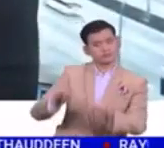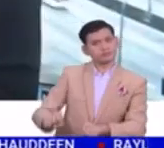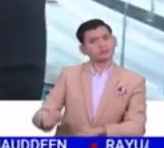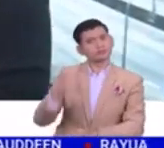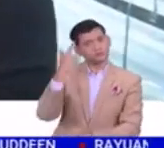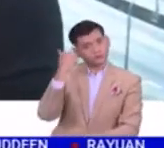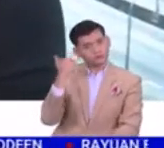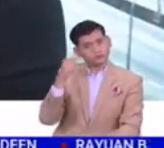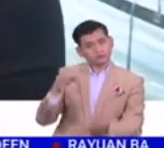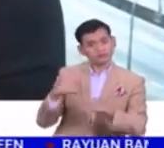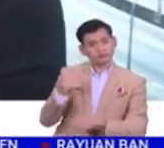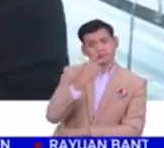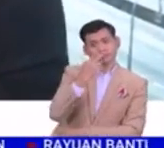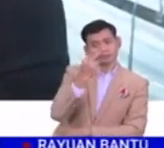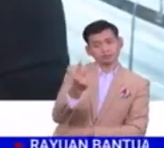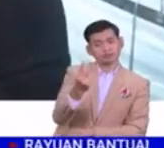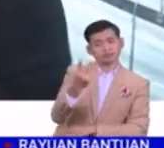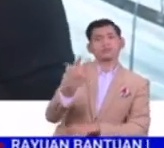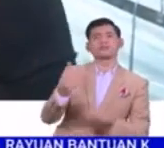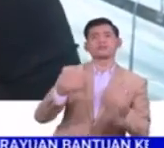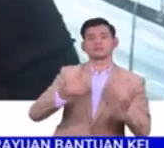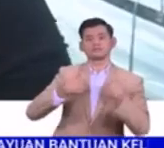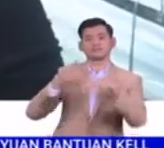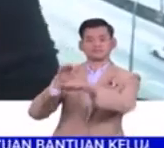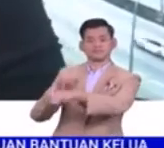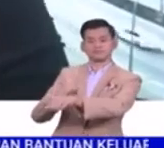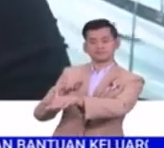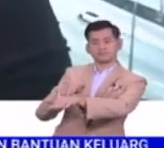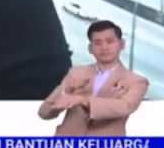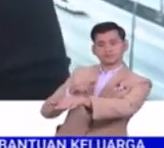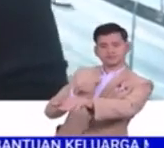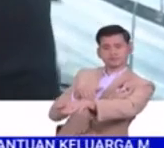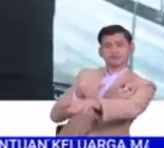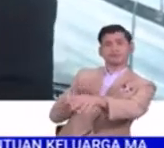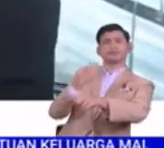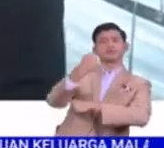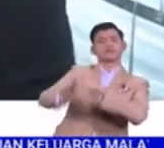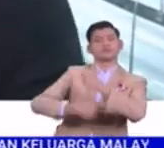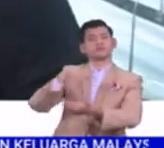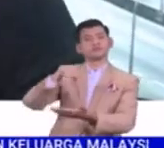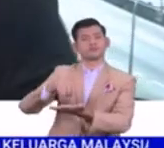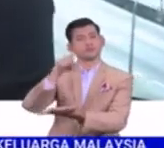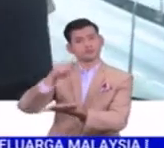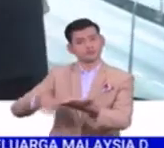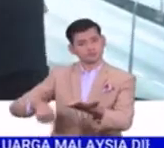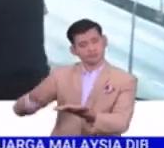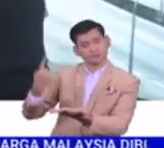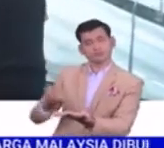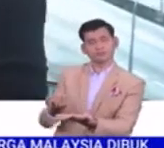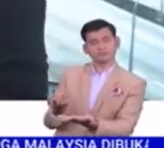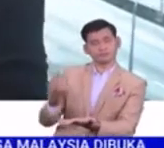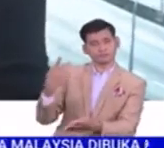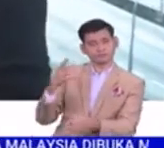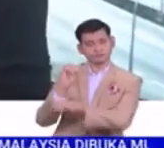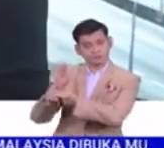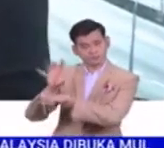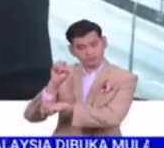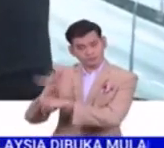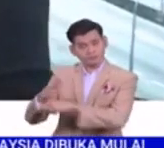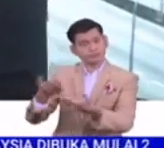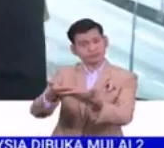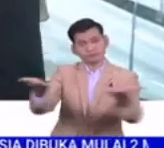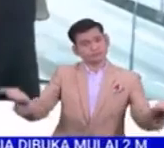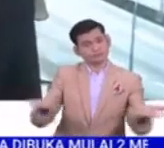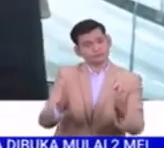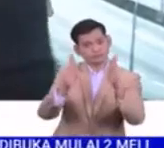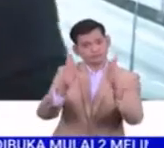mengetahui, kalau kita melihat kepada pertambahan kenderaan tahun ini, pandangan Tuan, apa saranan terbaik kepada pengguna lebuh raya yang ketika